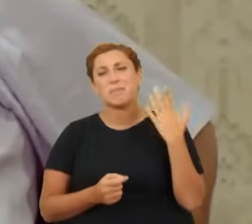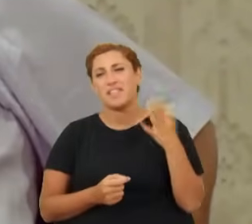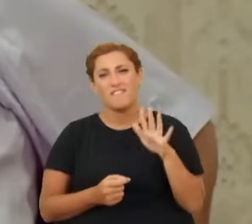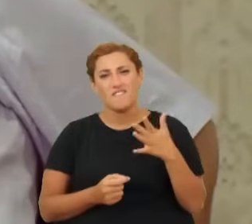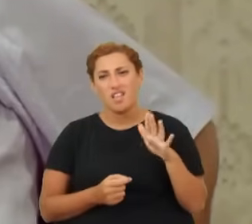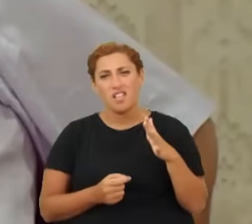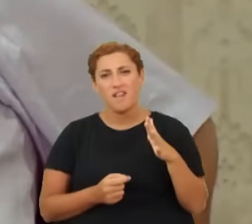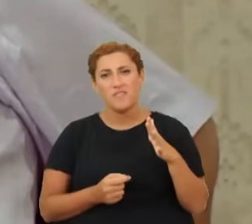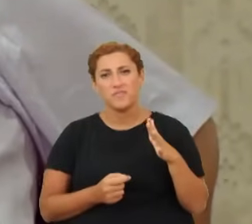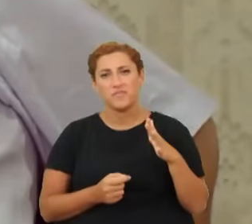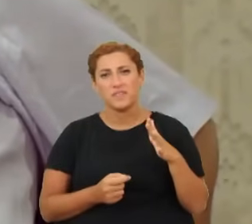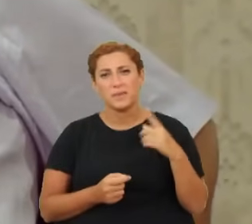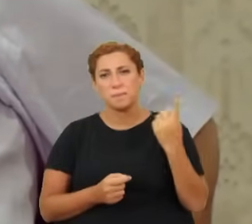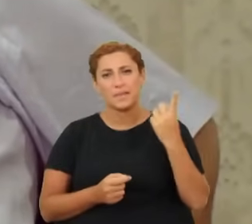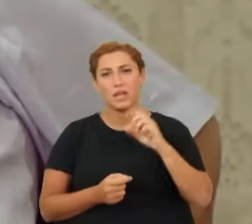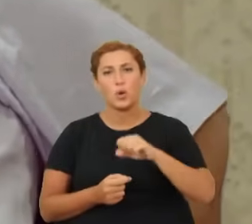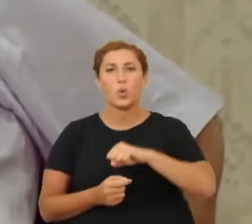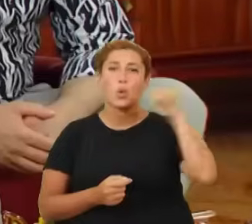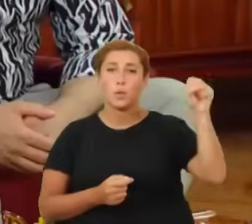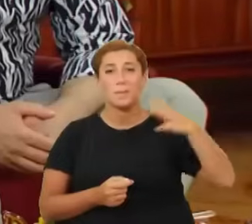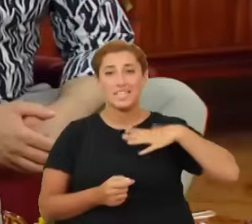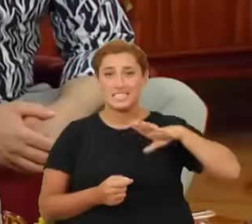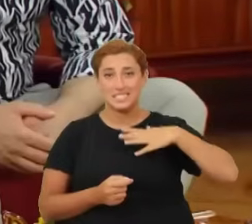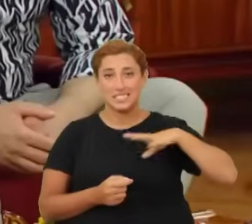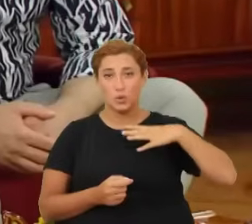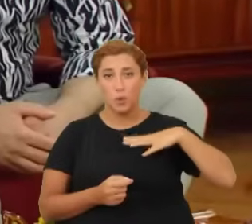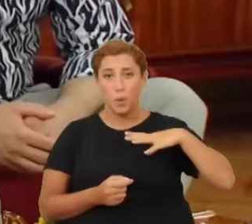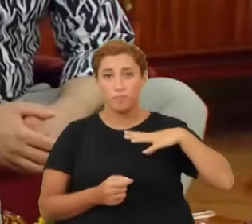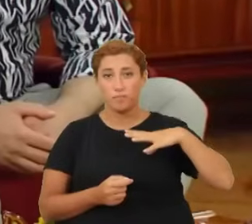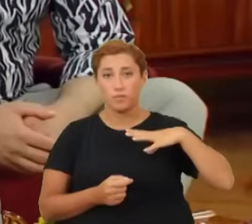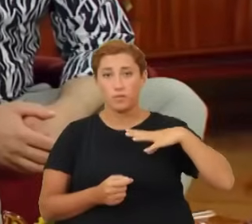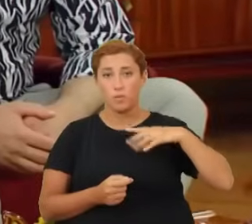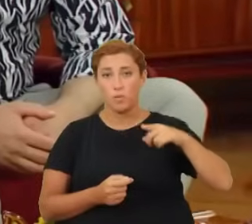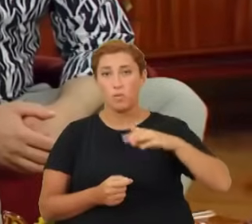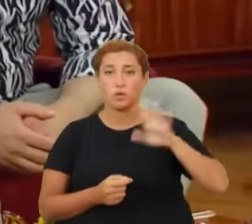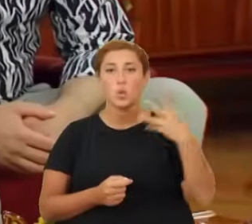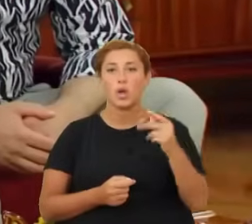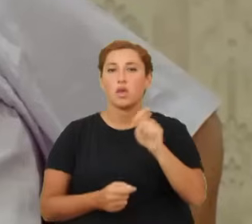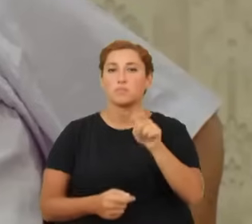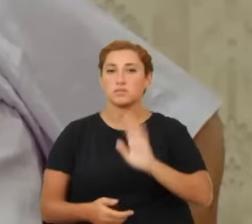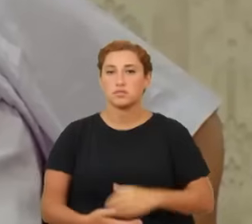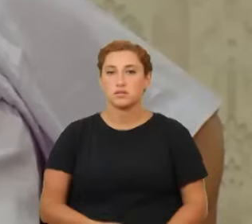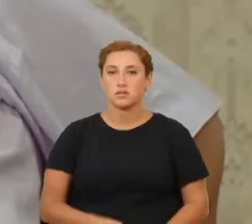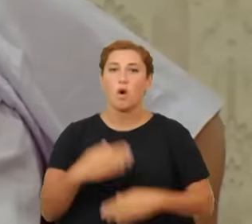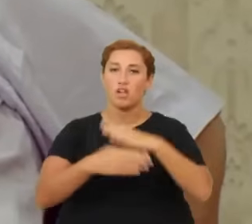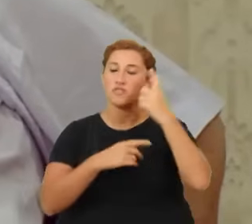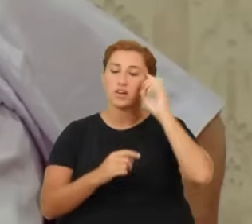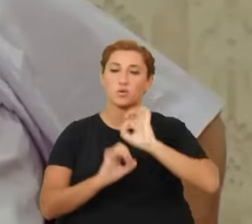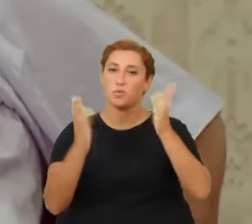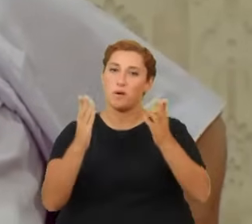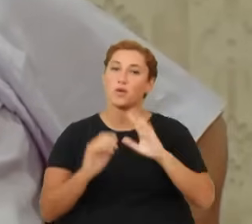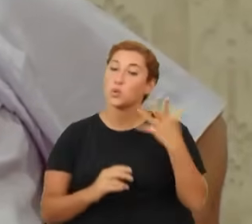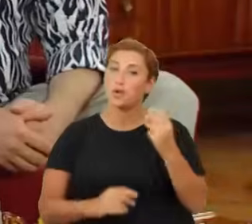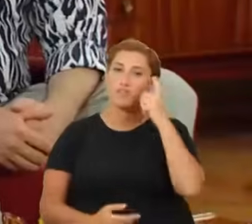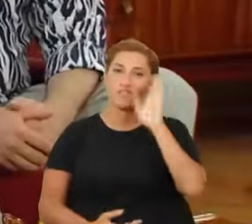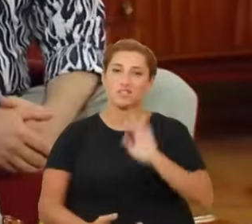falan bir yere götürmek istiyor. Bu alçı fikri çok iyi ya. Alçı fikri harika ya.